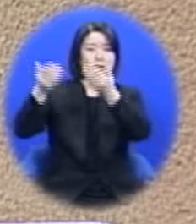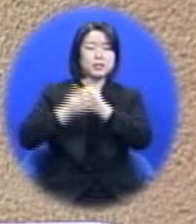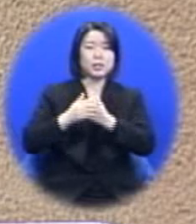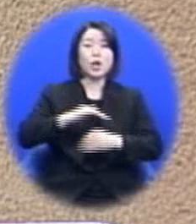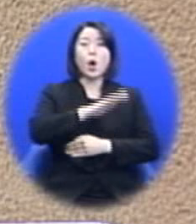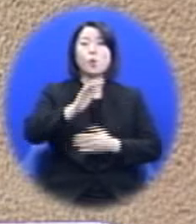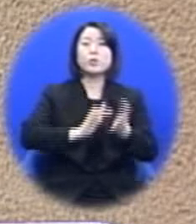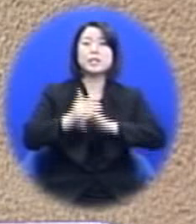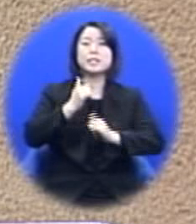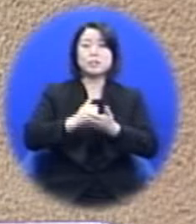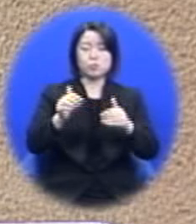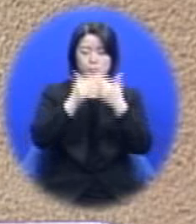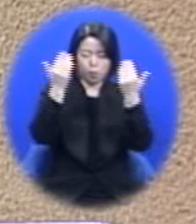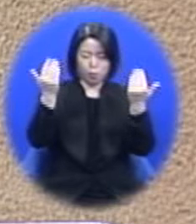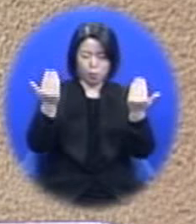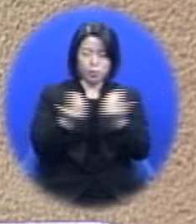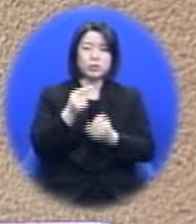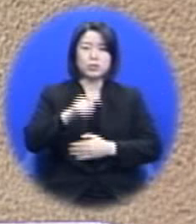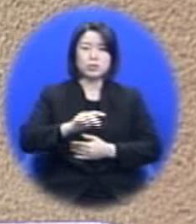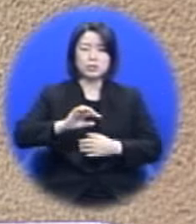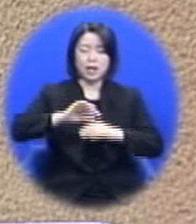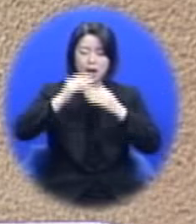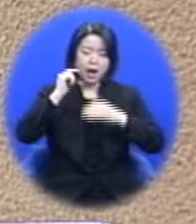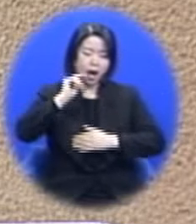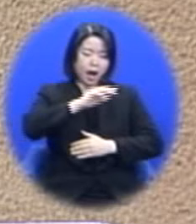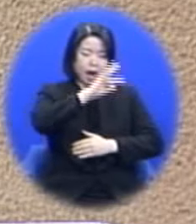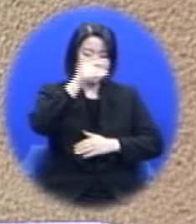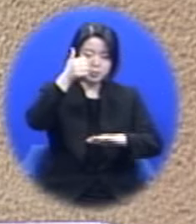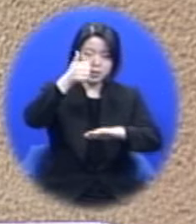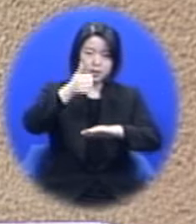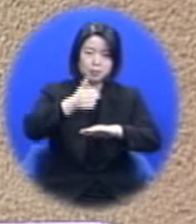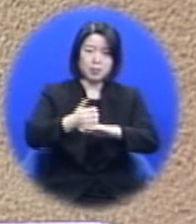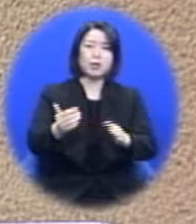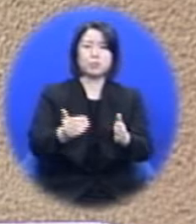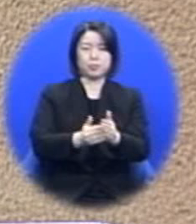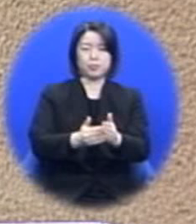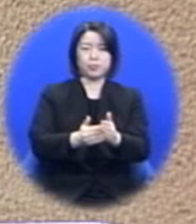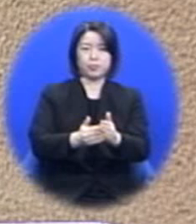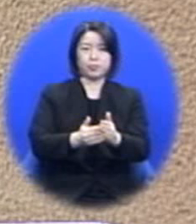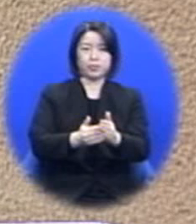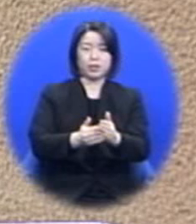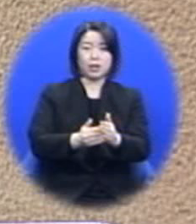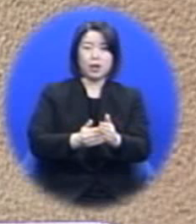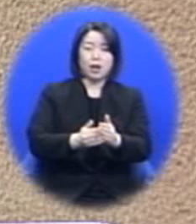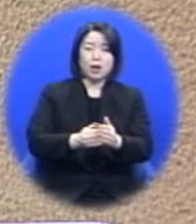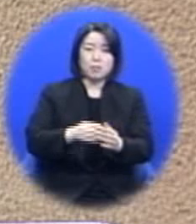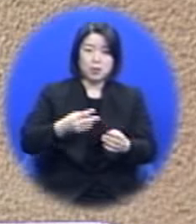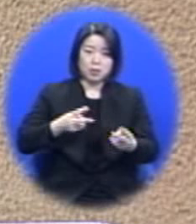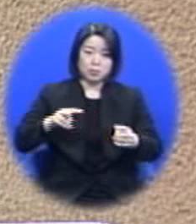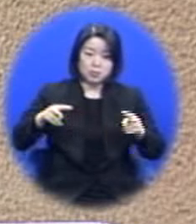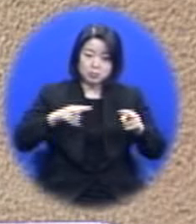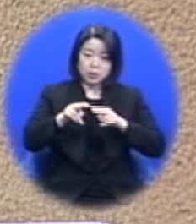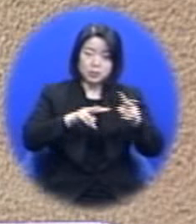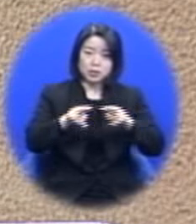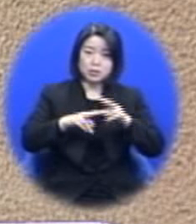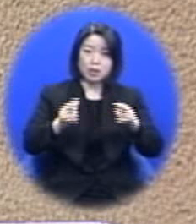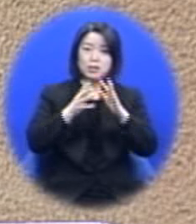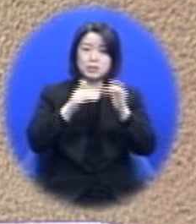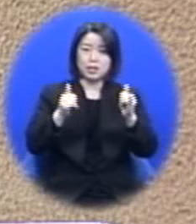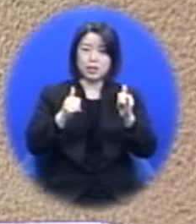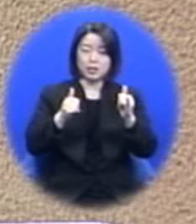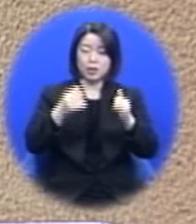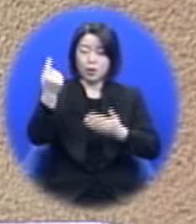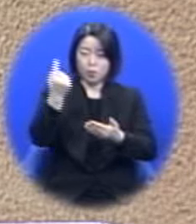예수님이 모든 것을 아름답게 마무리하셨네. 정원사가 오셔서 장미를